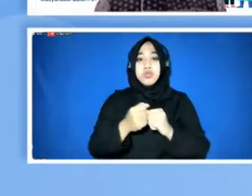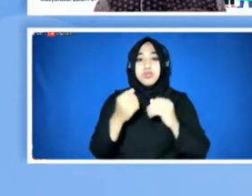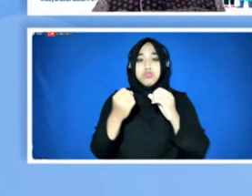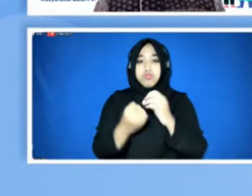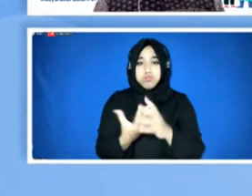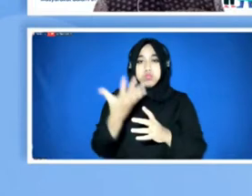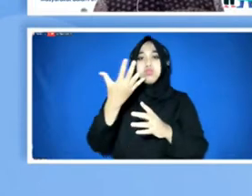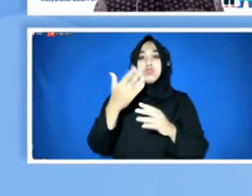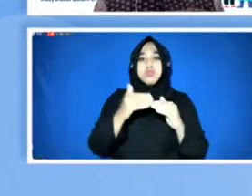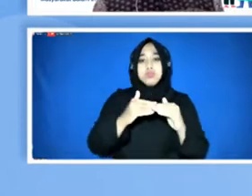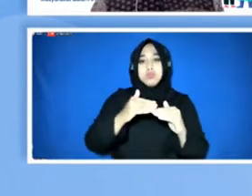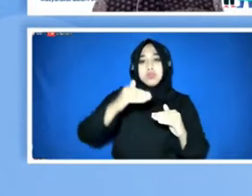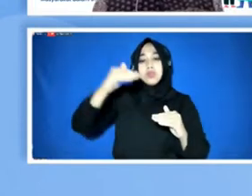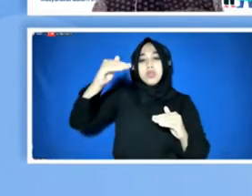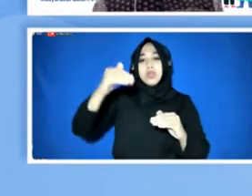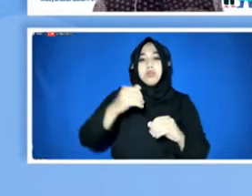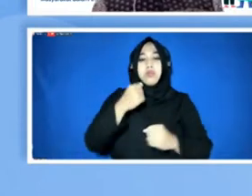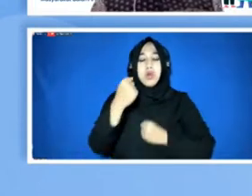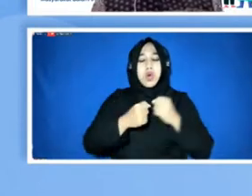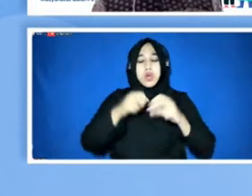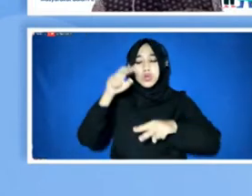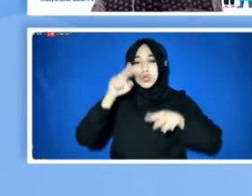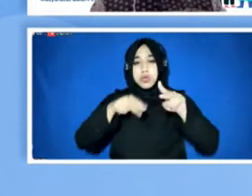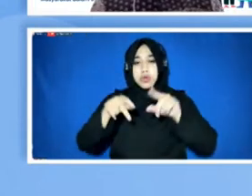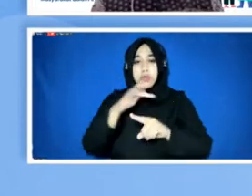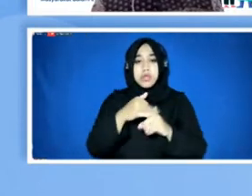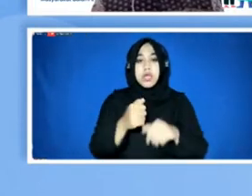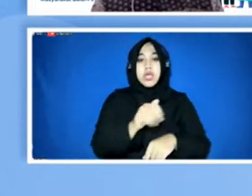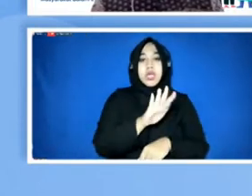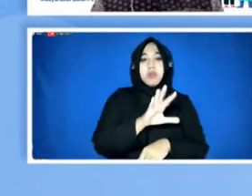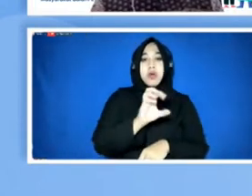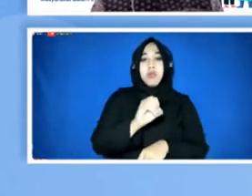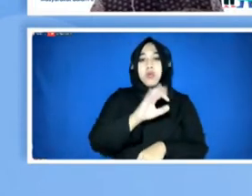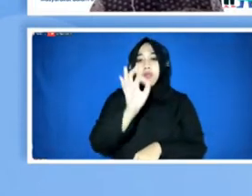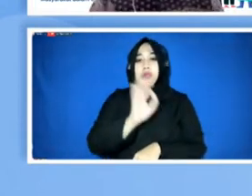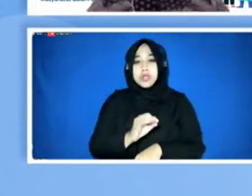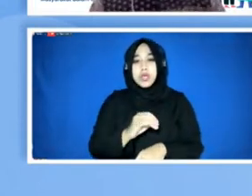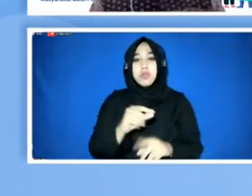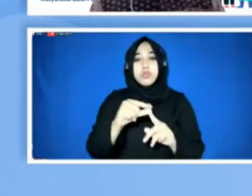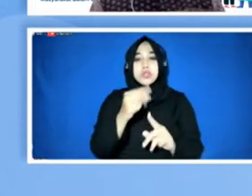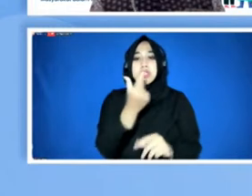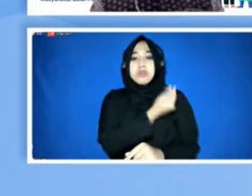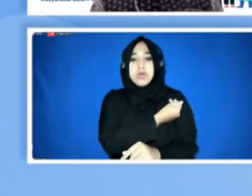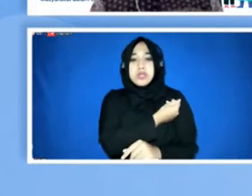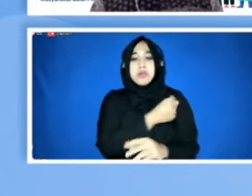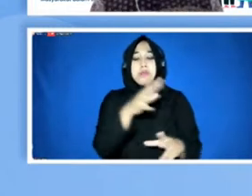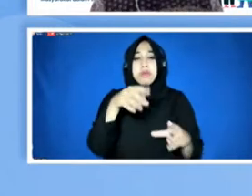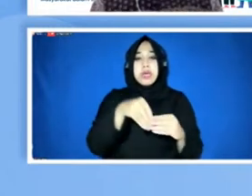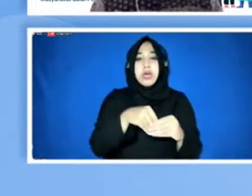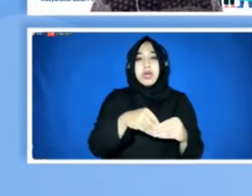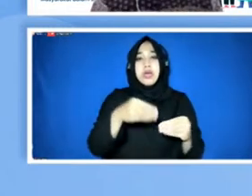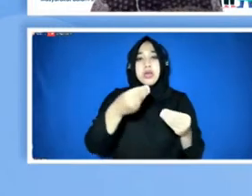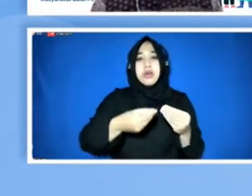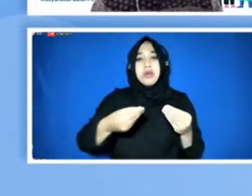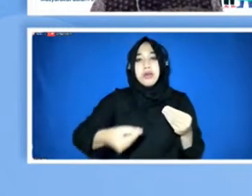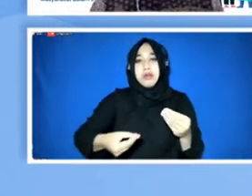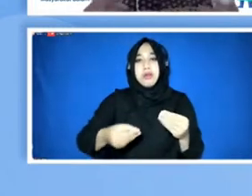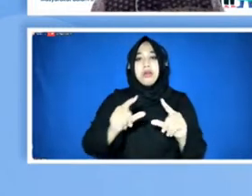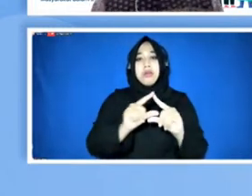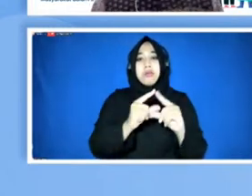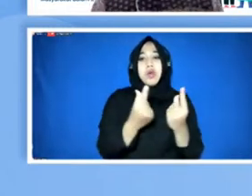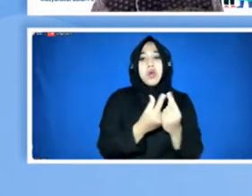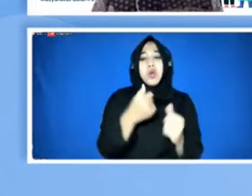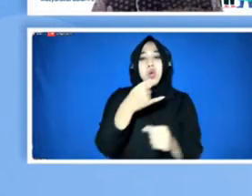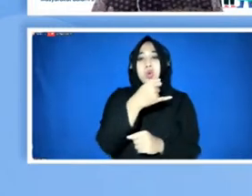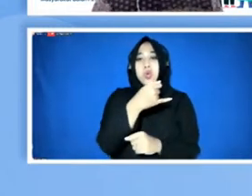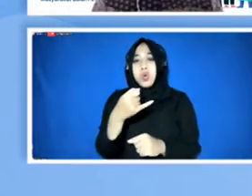melakukan survei dengan masyarakat, itu hampir dari 50% puskesmas merasa peran lintas sektornya kurang. Bagaimana satgas